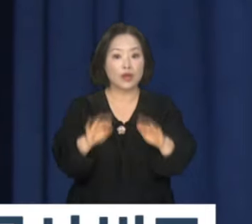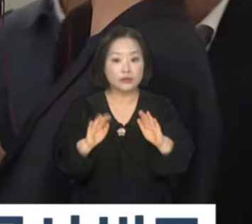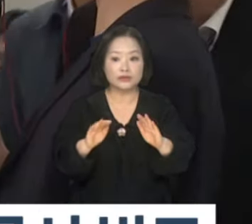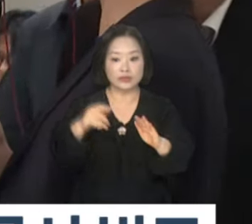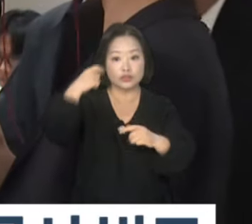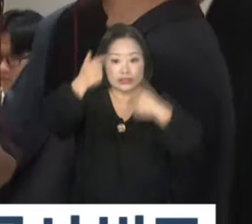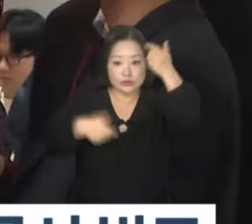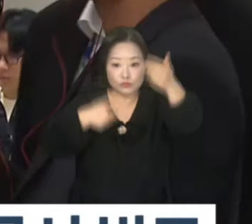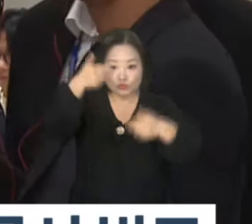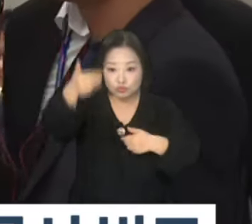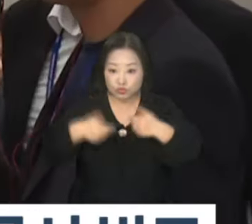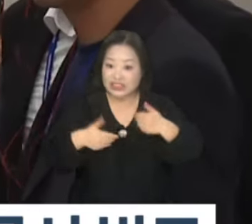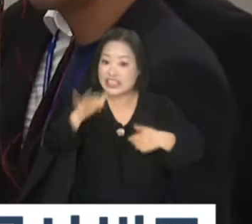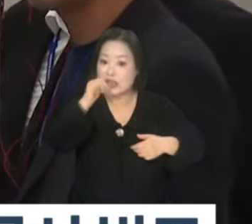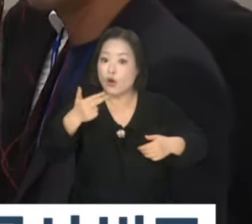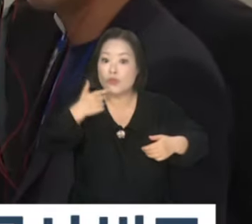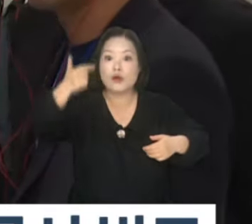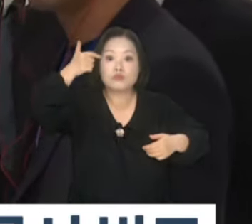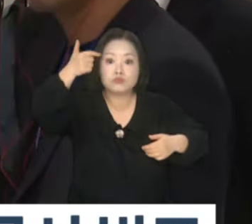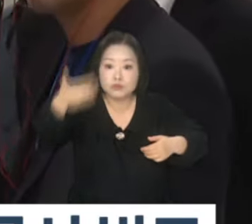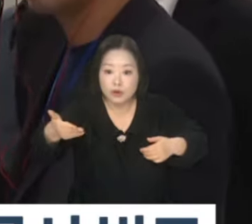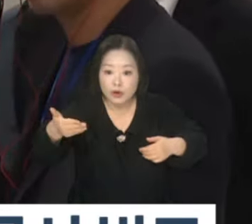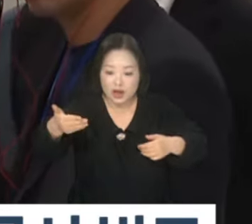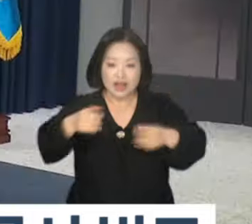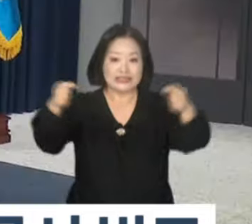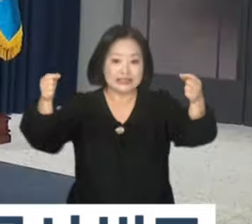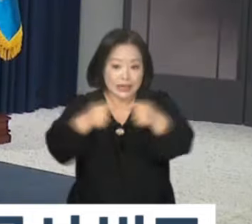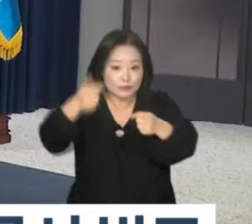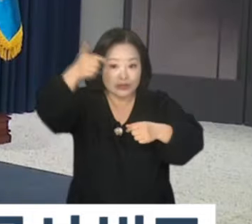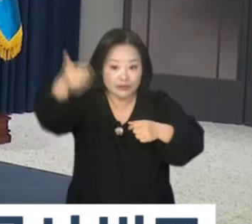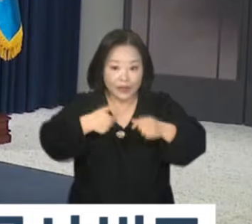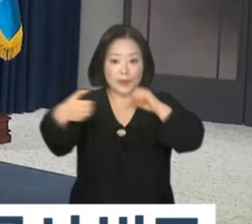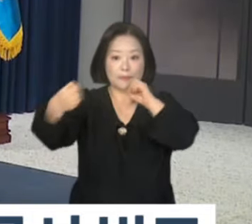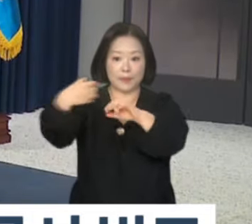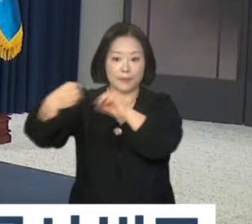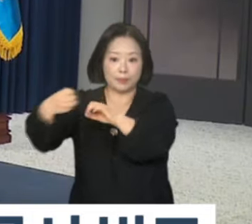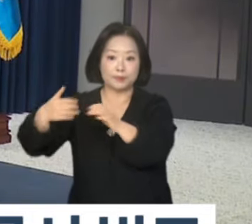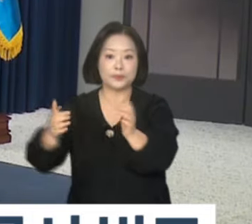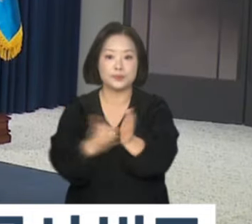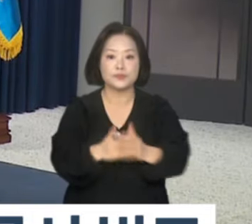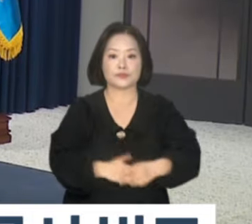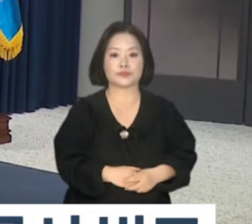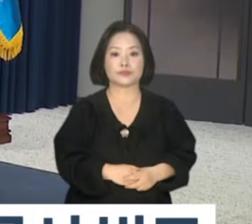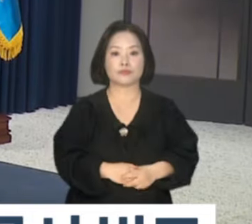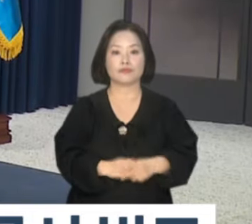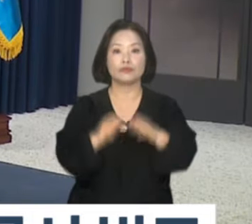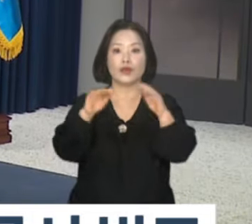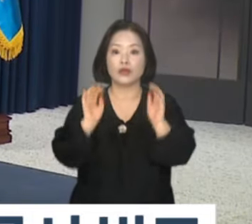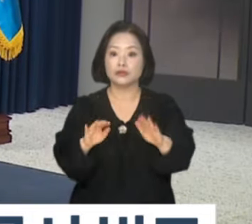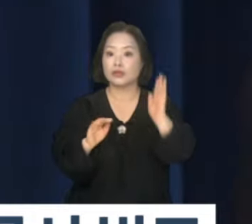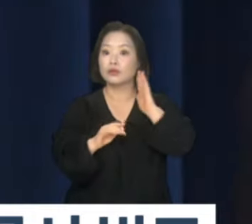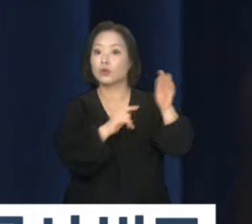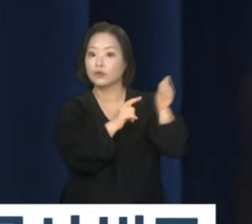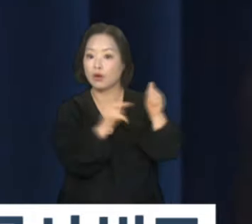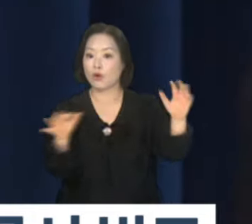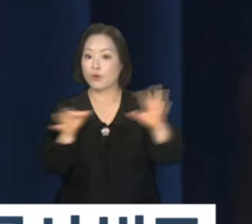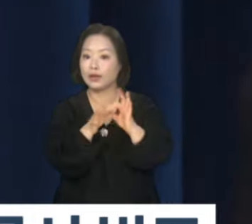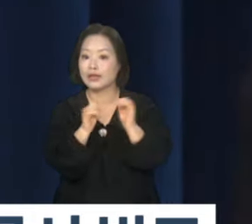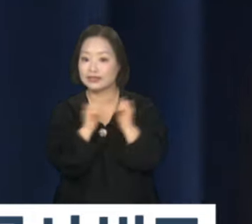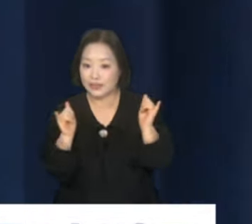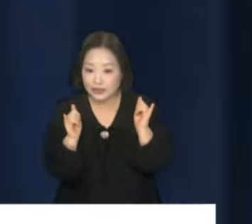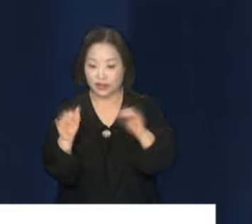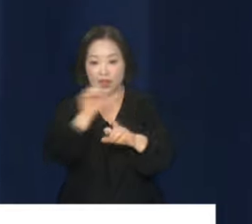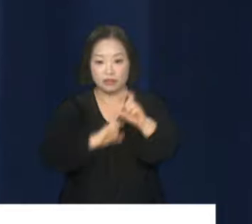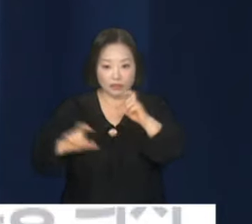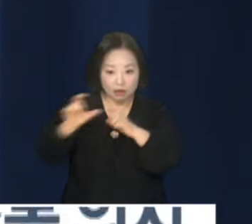취재진에게 질문이 있는지 먼저 물어보며 짧은 지의 응답에 나서기도 했습니다 대통령실 고의 관계자는 더